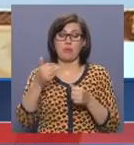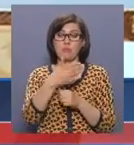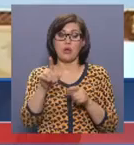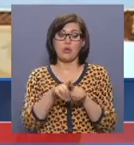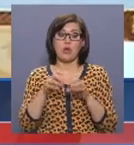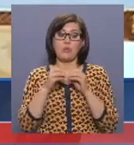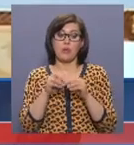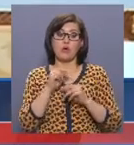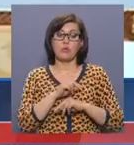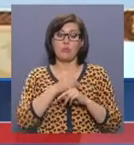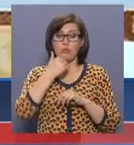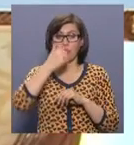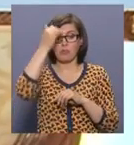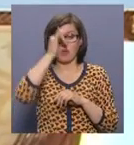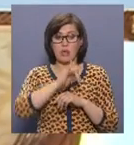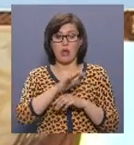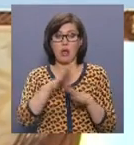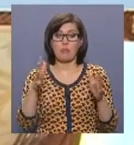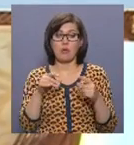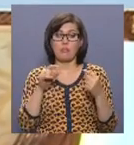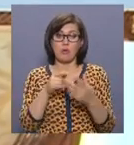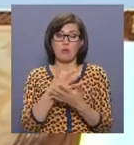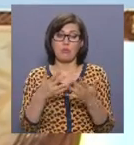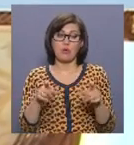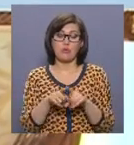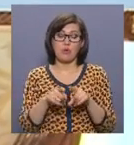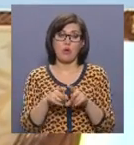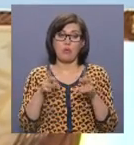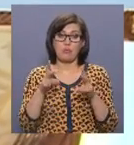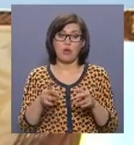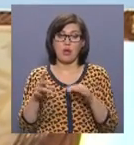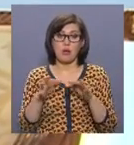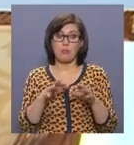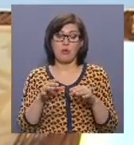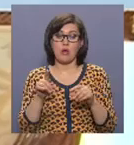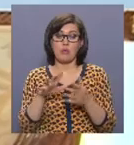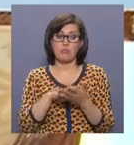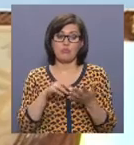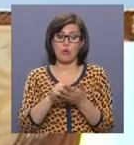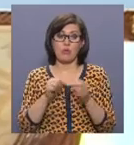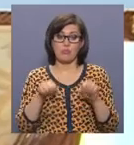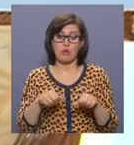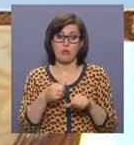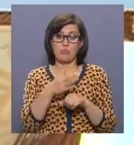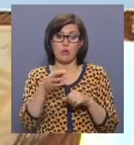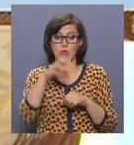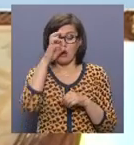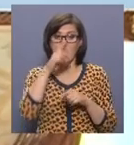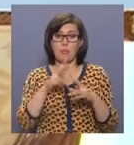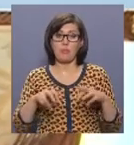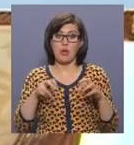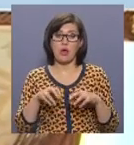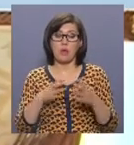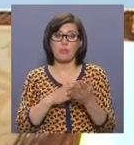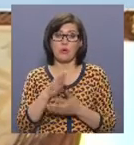ұдайы жұмыстарыңыздың арқасында зорлық-зомбылыққа алып келген ланкестік әрекеттердің тамырын жоюға мүмкіндік бар. Мемлекеттік секторда